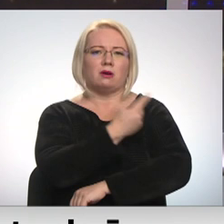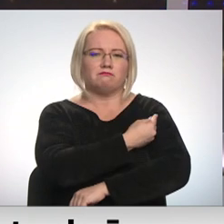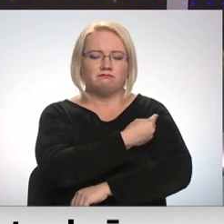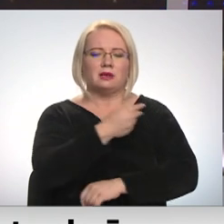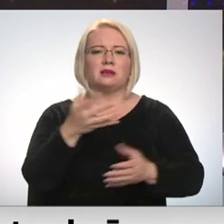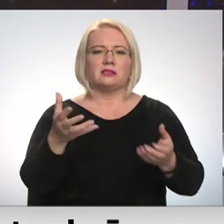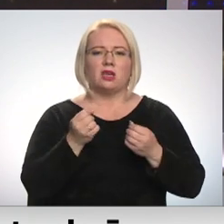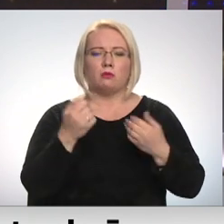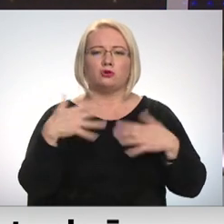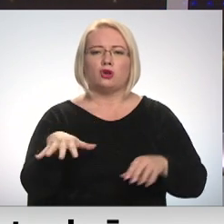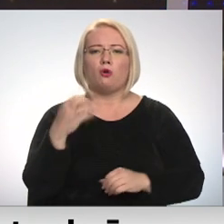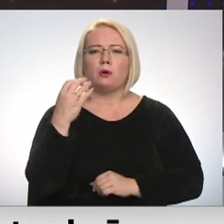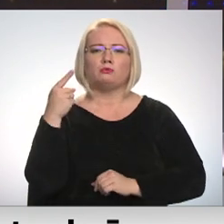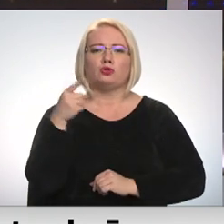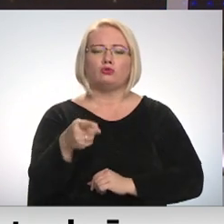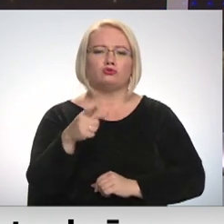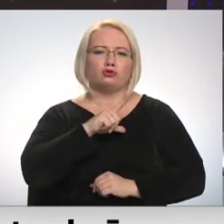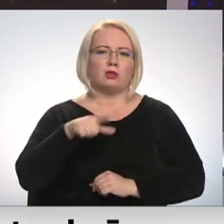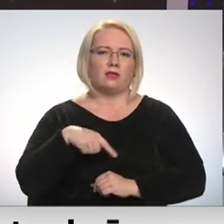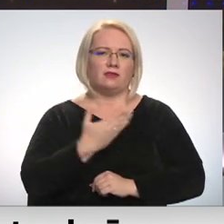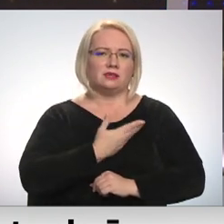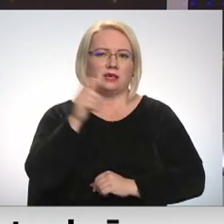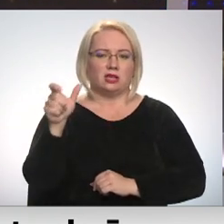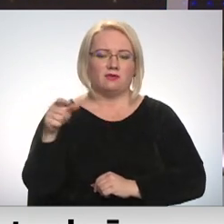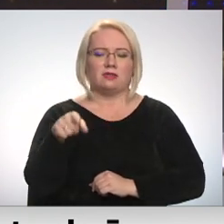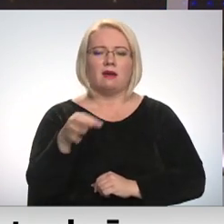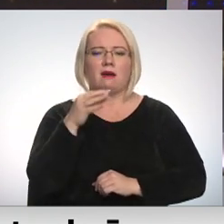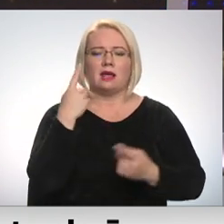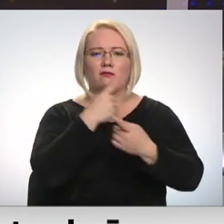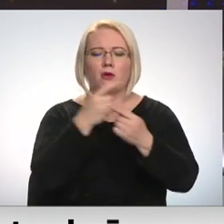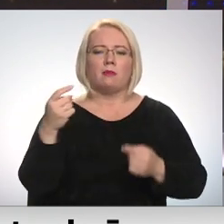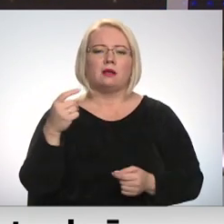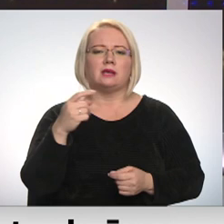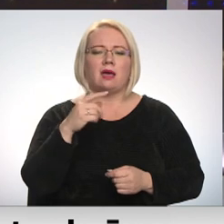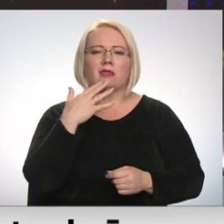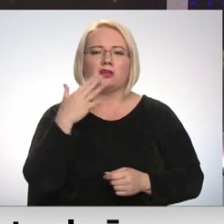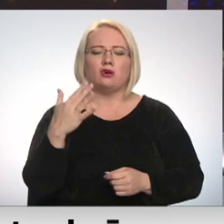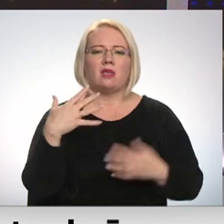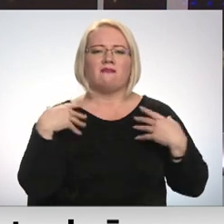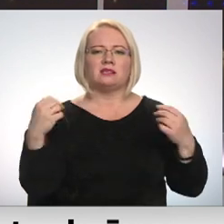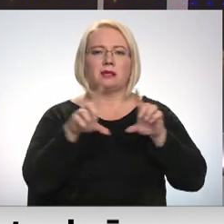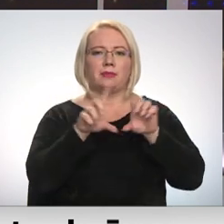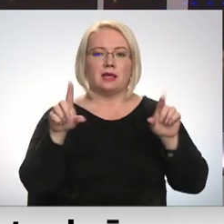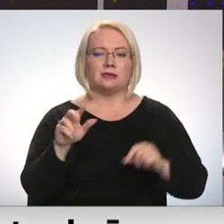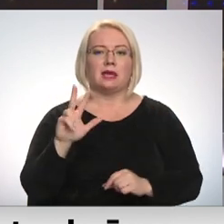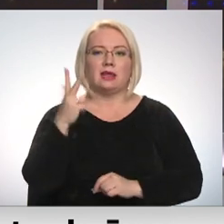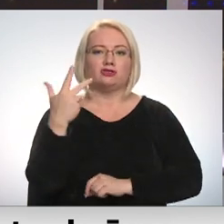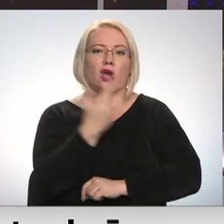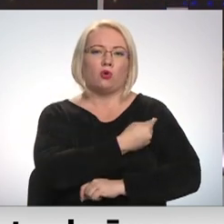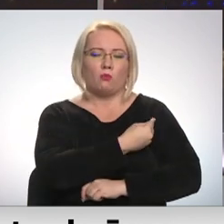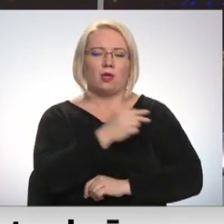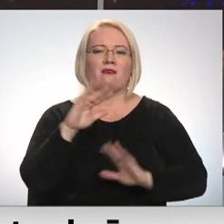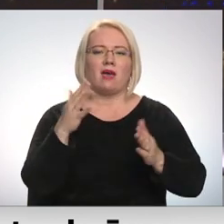saņēmuši jau vairāk nekā 15 tūkstoši Latvijas iedzīvotāji, tā informē Nacionālajā veselības dienestā. Pašlaik trešā pota jeb